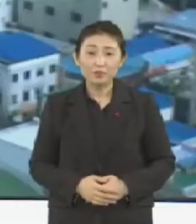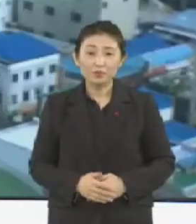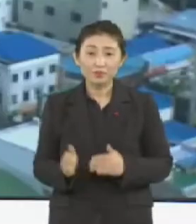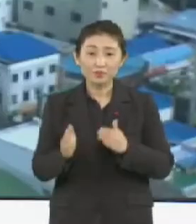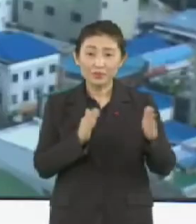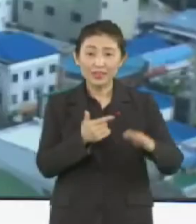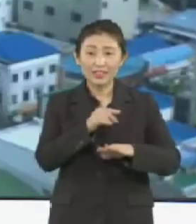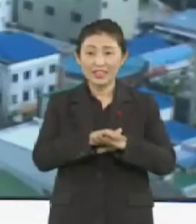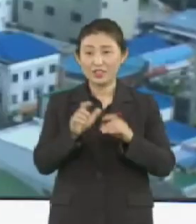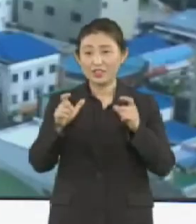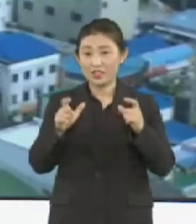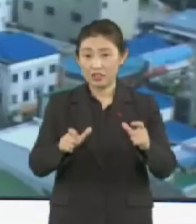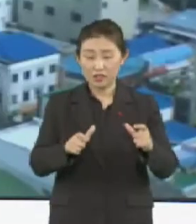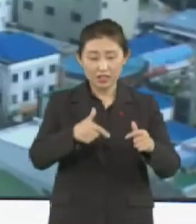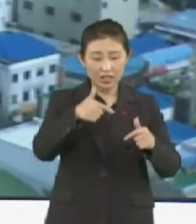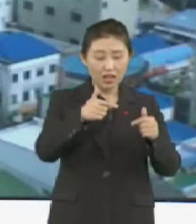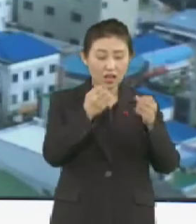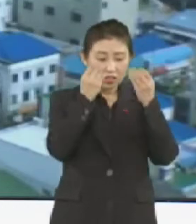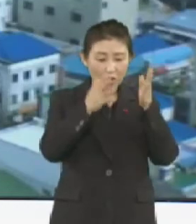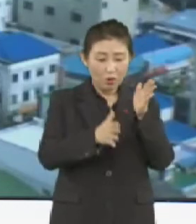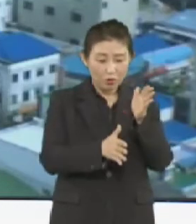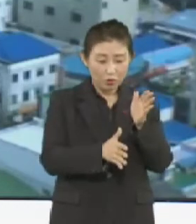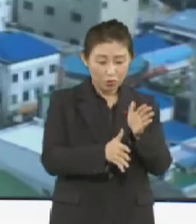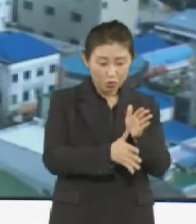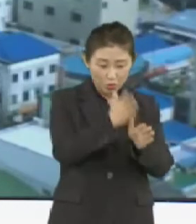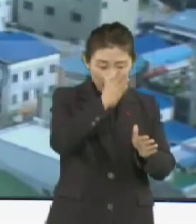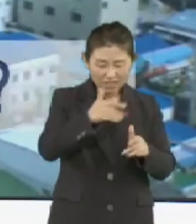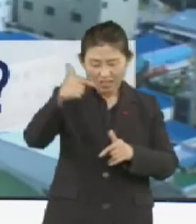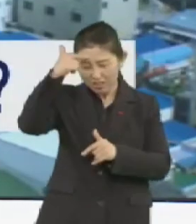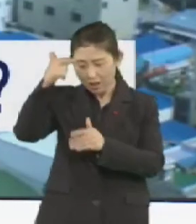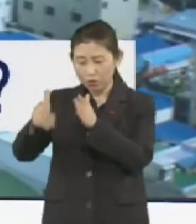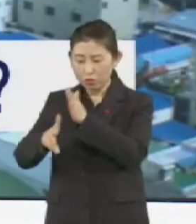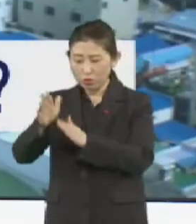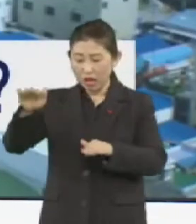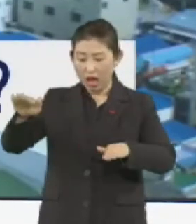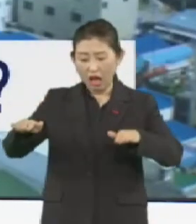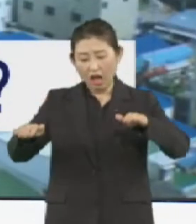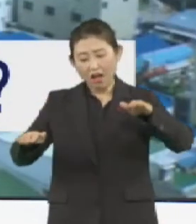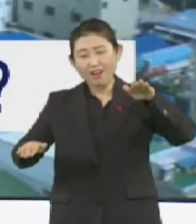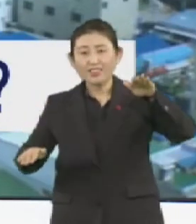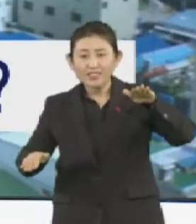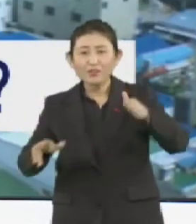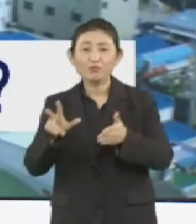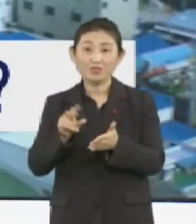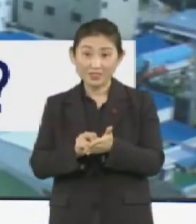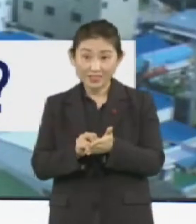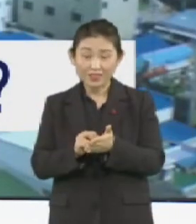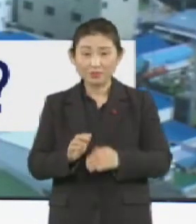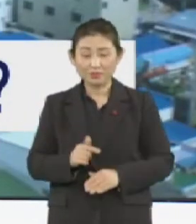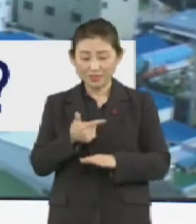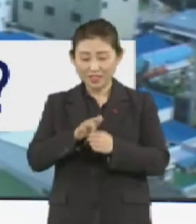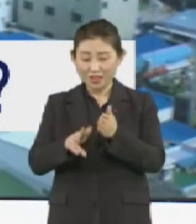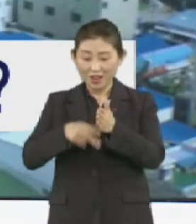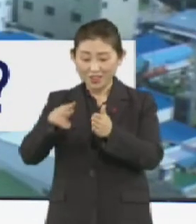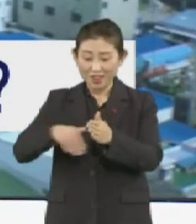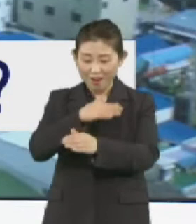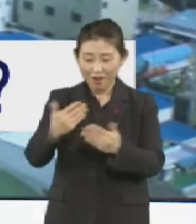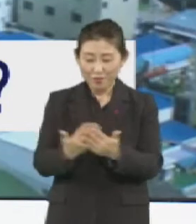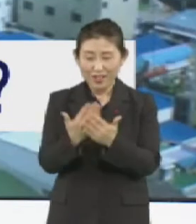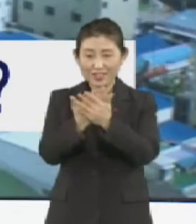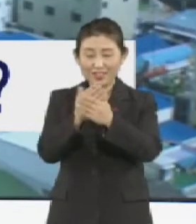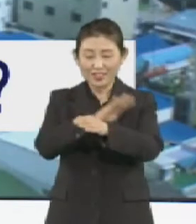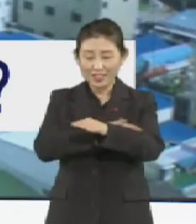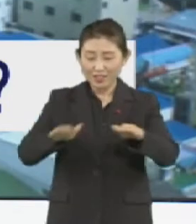고질적인 문제가 이제 신도심, 구도심 간의 그런 격차 이렇게 지적을 많이 하셨는데 이 역세권 개발 사업을 통해서 이 문제가 좀